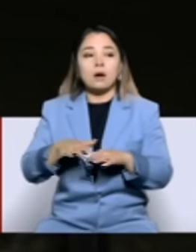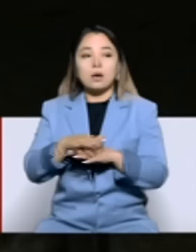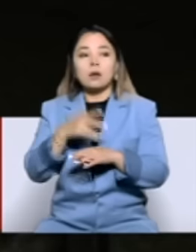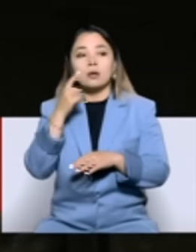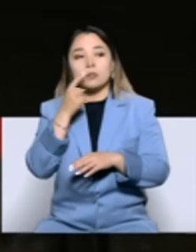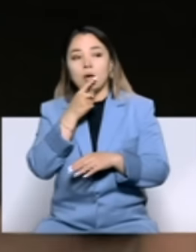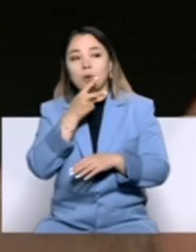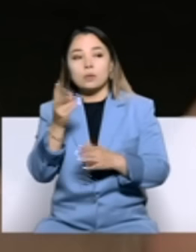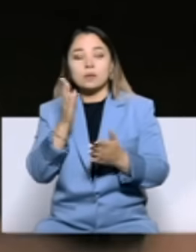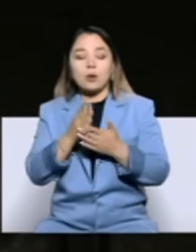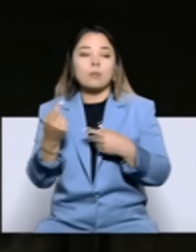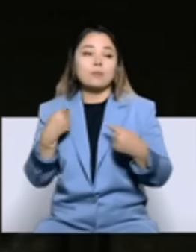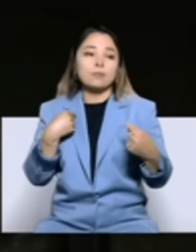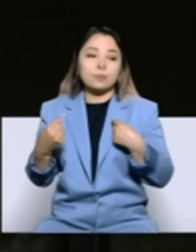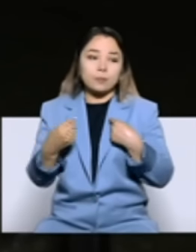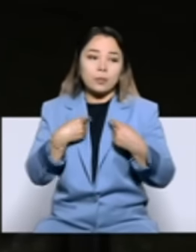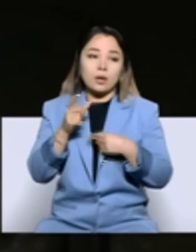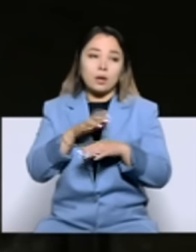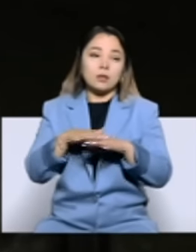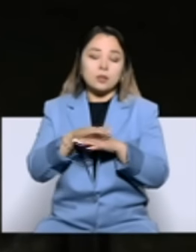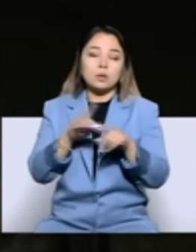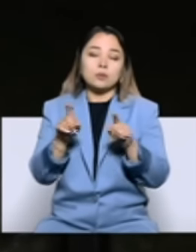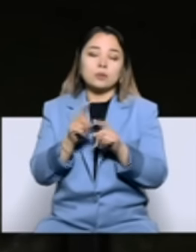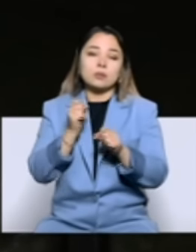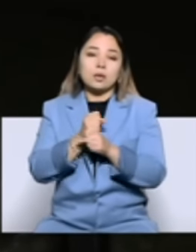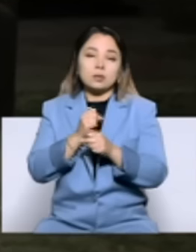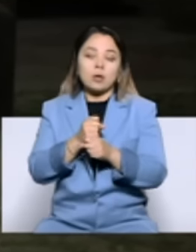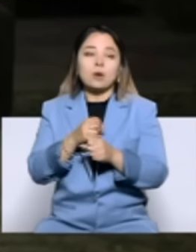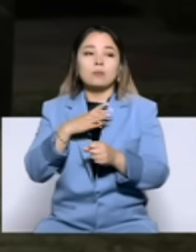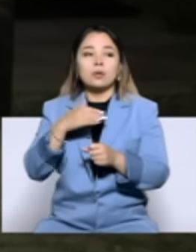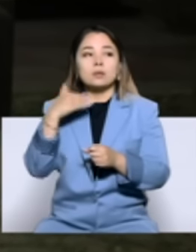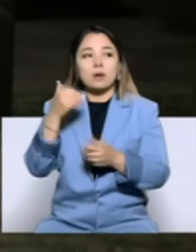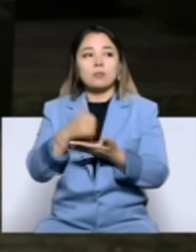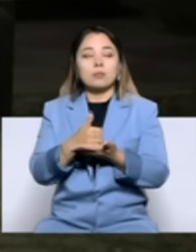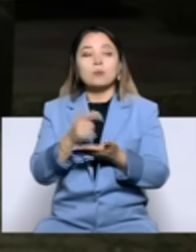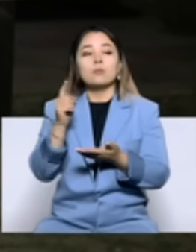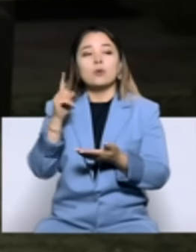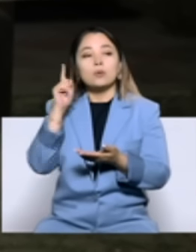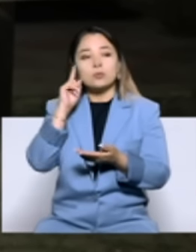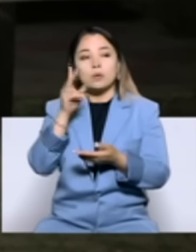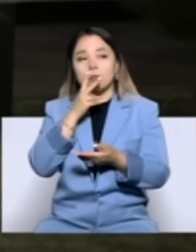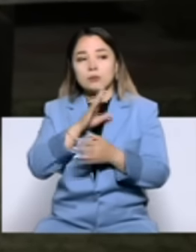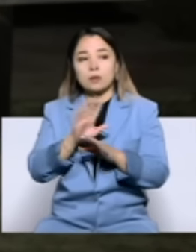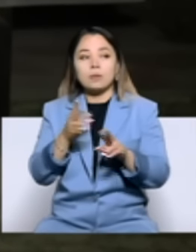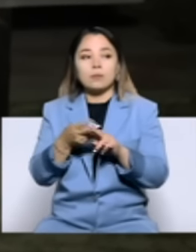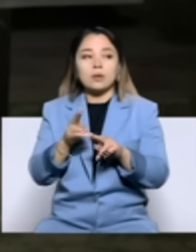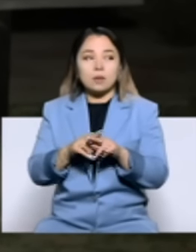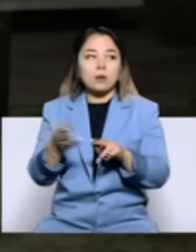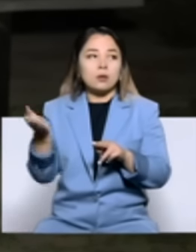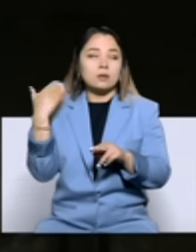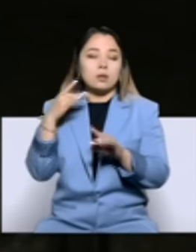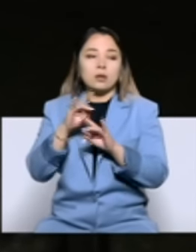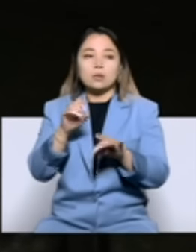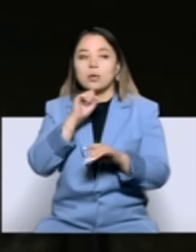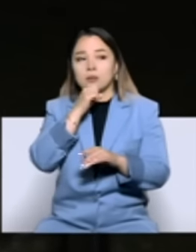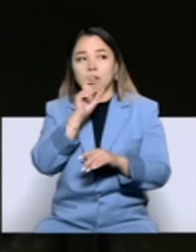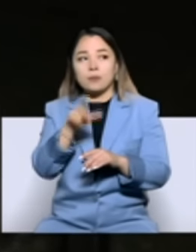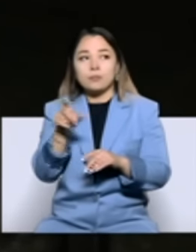еңбегі. Ал енді сол халық сөйтіп атқанда мынау жоғары жақтағы неге ойланбайды? Баяғыда бір шалдар айтатын еді